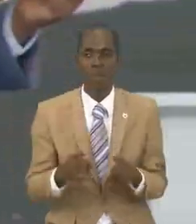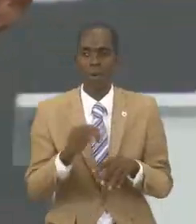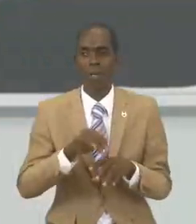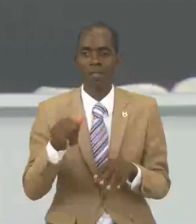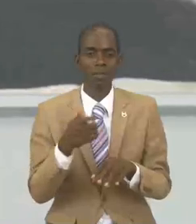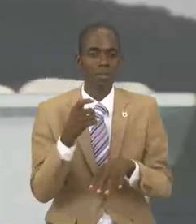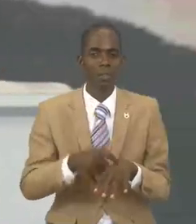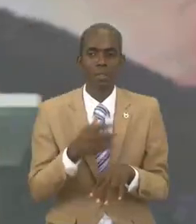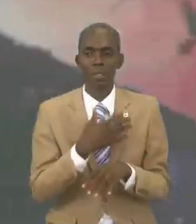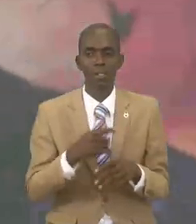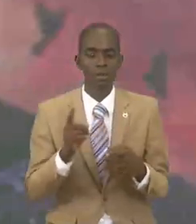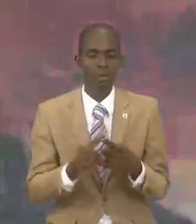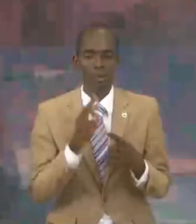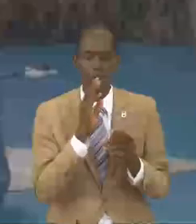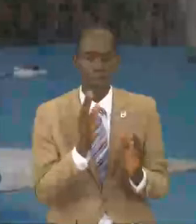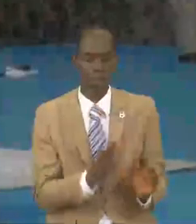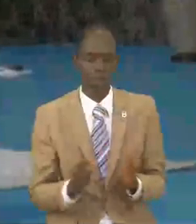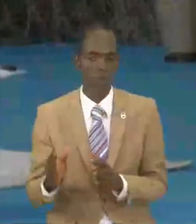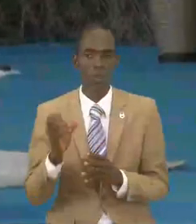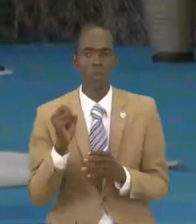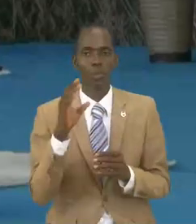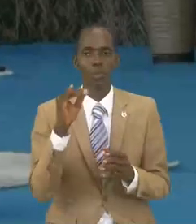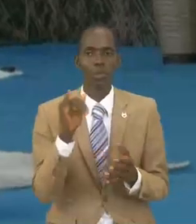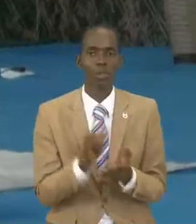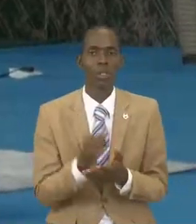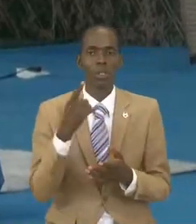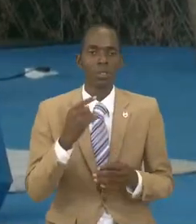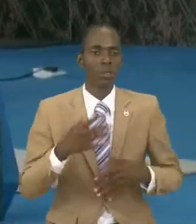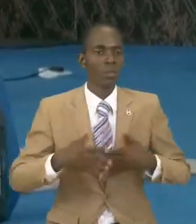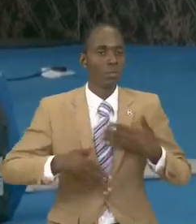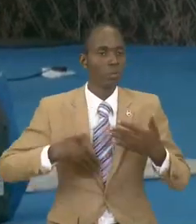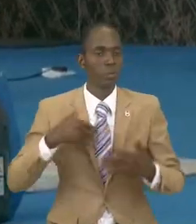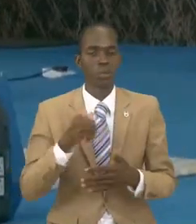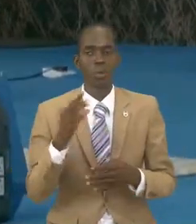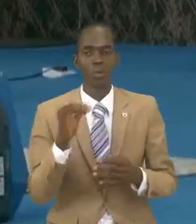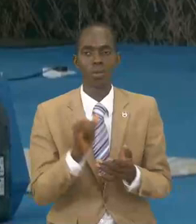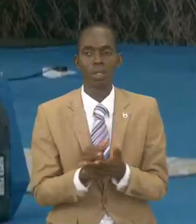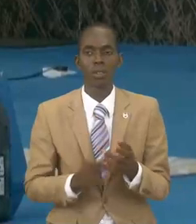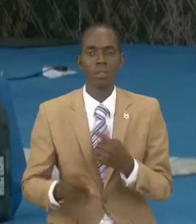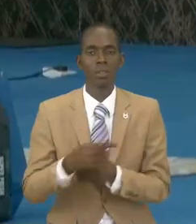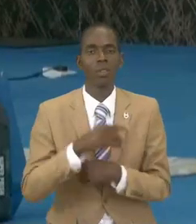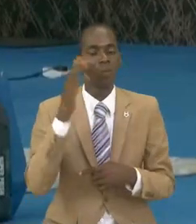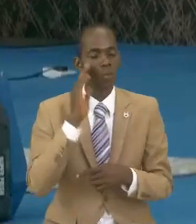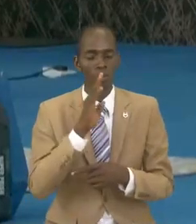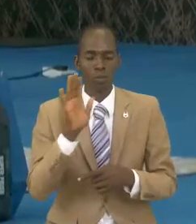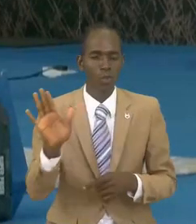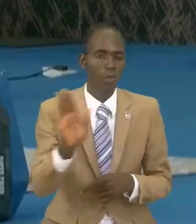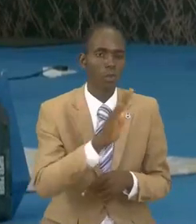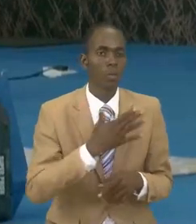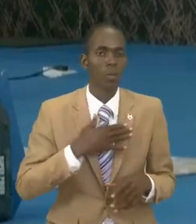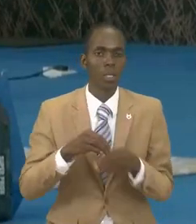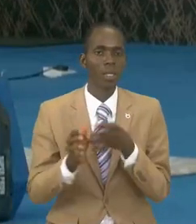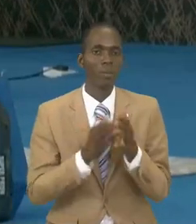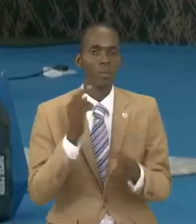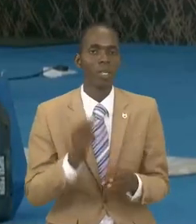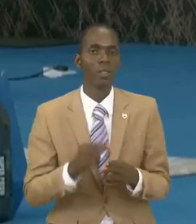tout moment et de s'apprêter pour que la réjouissance de ce jour-là soit la tienne